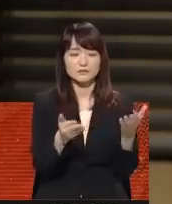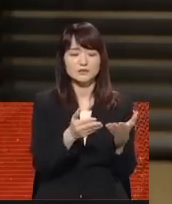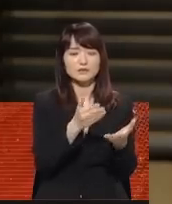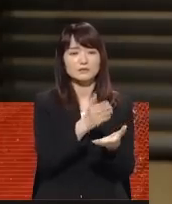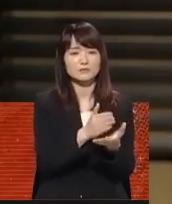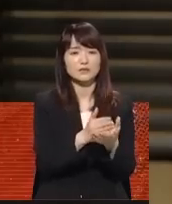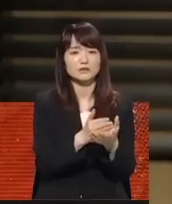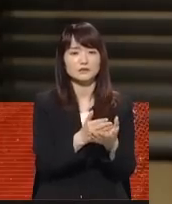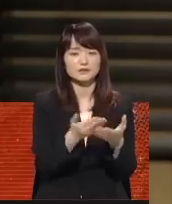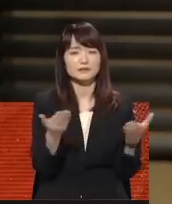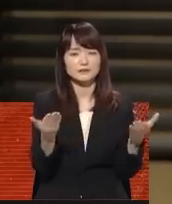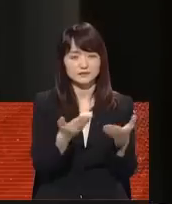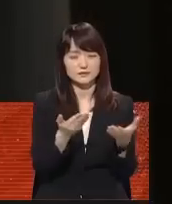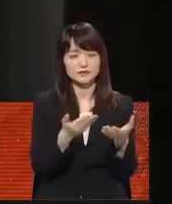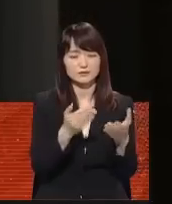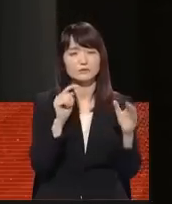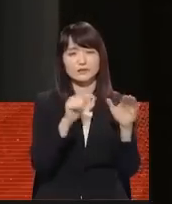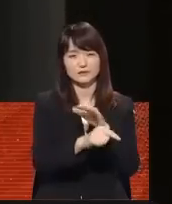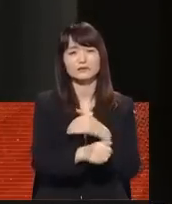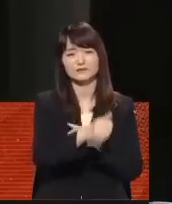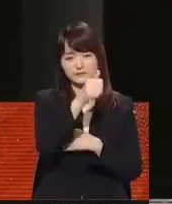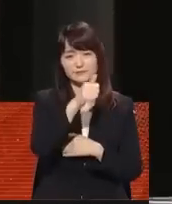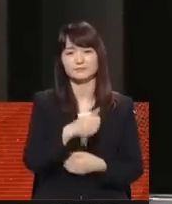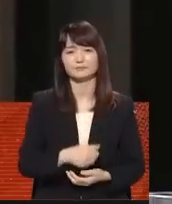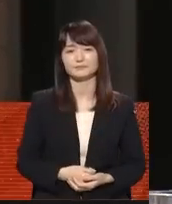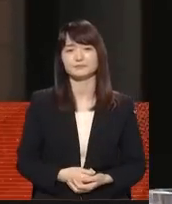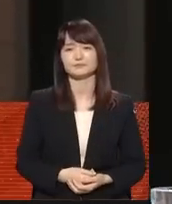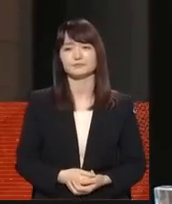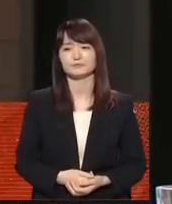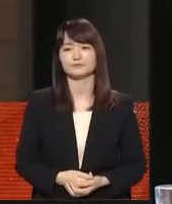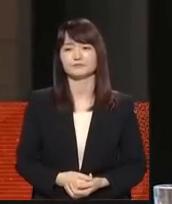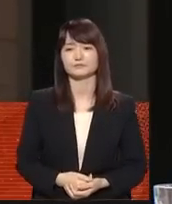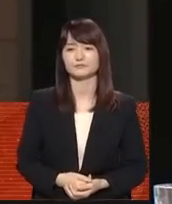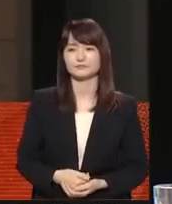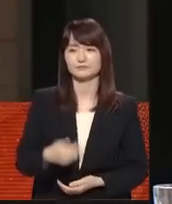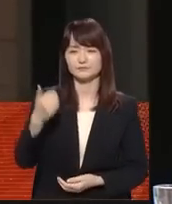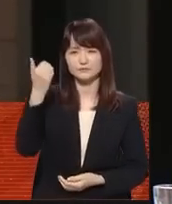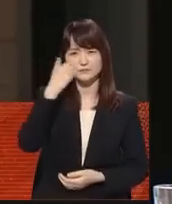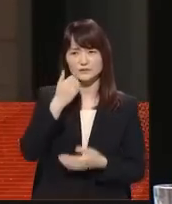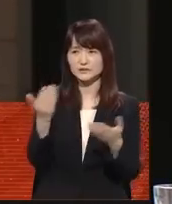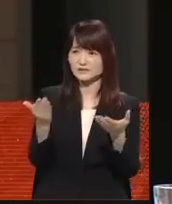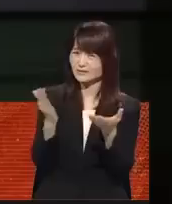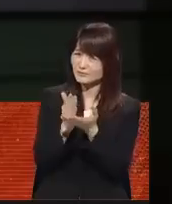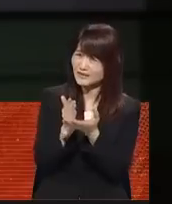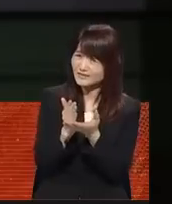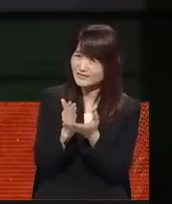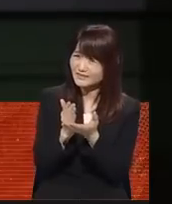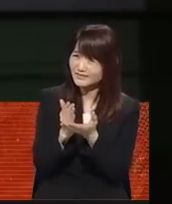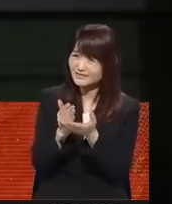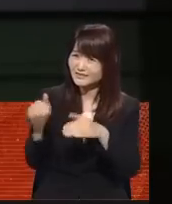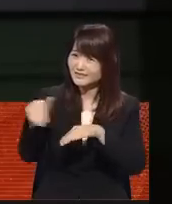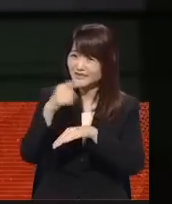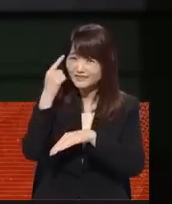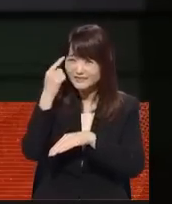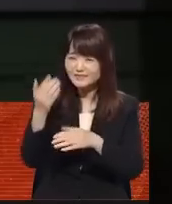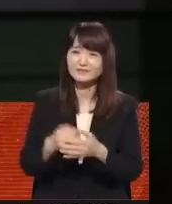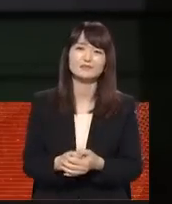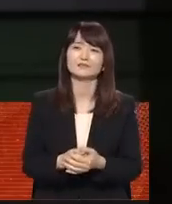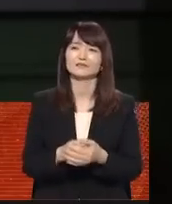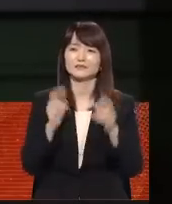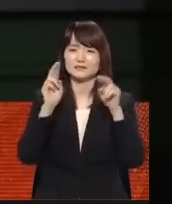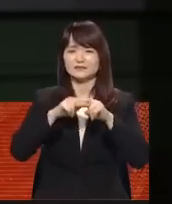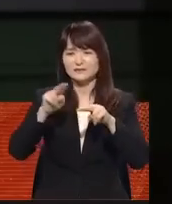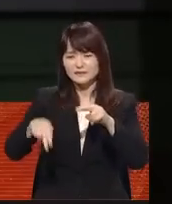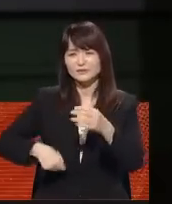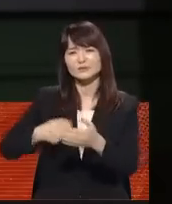방법이 아닌가 생각이 듭니다 우리 가족 여러분들 조윤정 님 누군 일이 맞아서 다니냐라고 하셨고요 제이님 퇴사하는 용기가